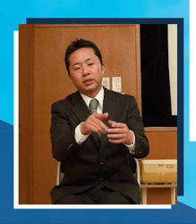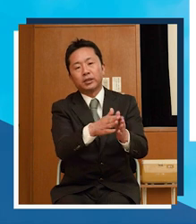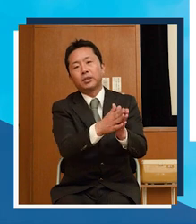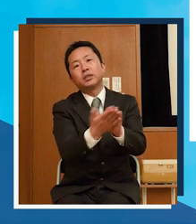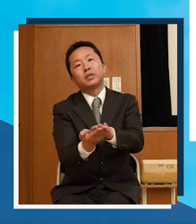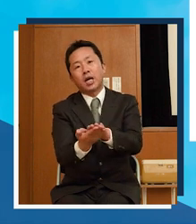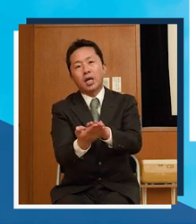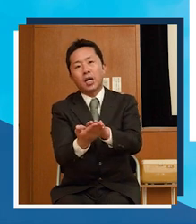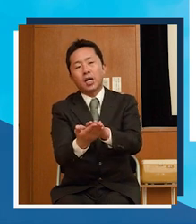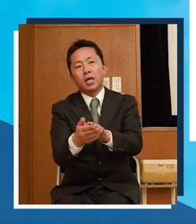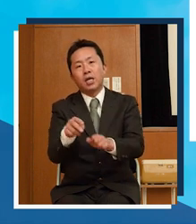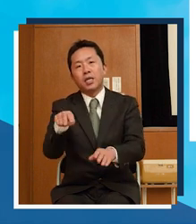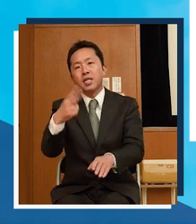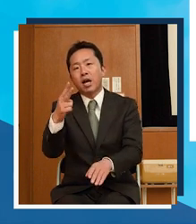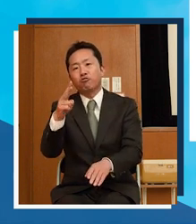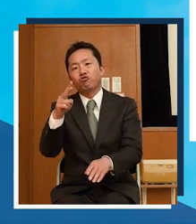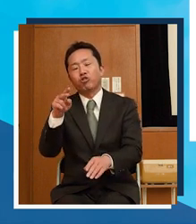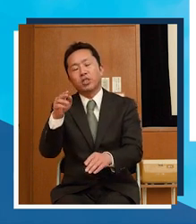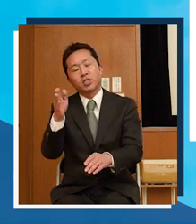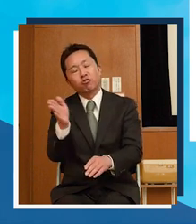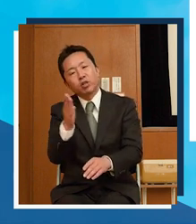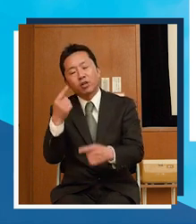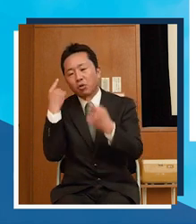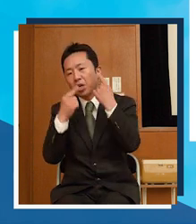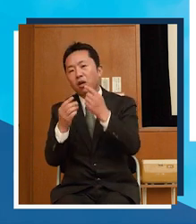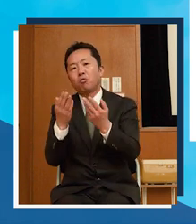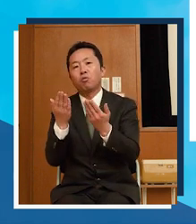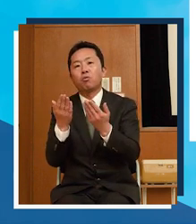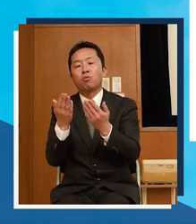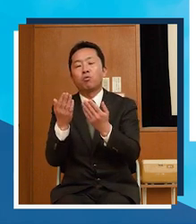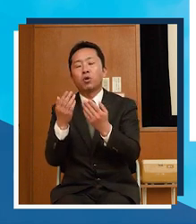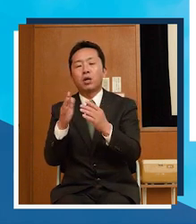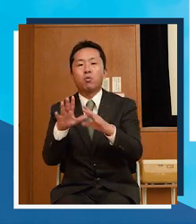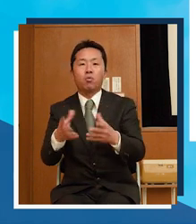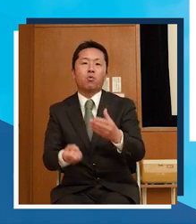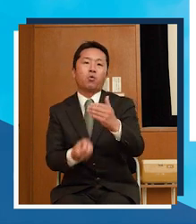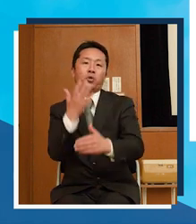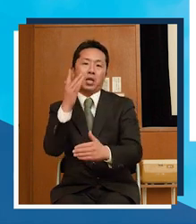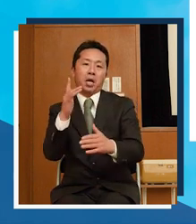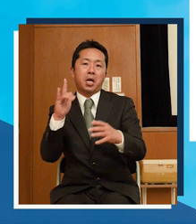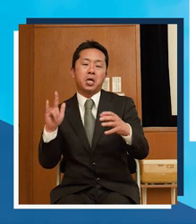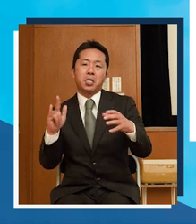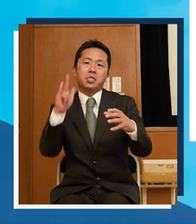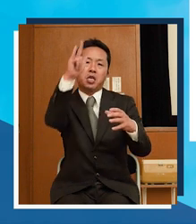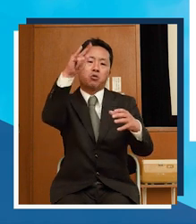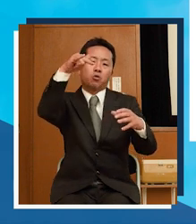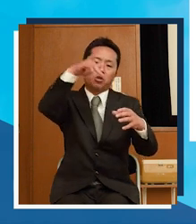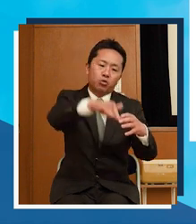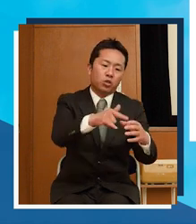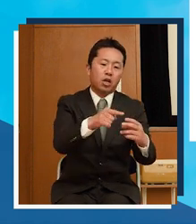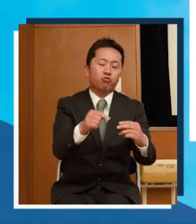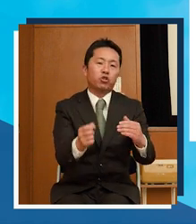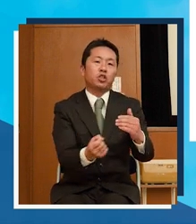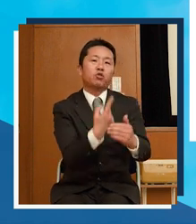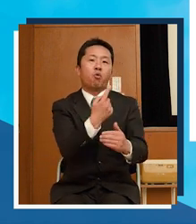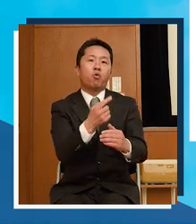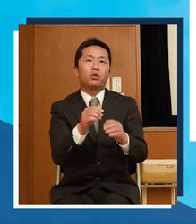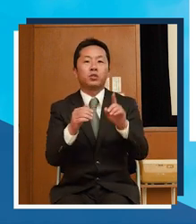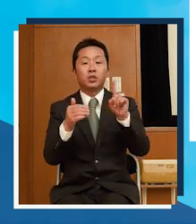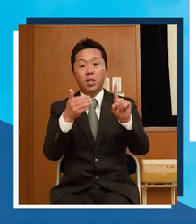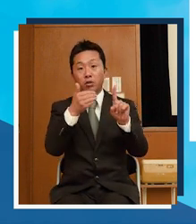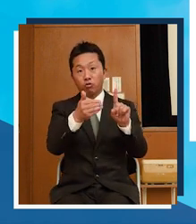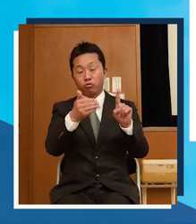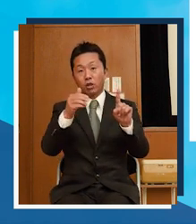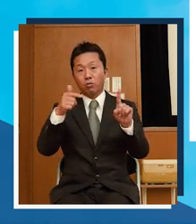人の重継承者を出した事故宮森小学校ジェット機墜落事故ですまた1965年に